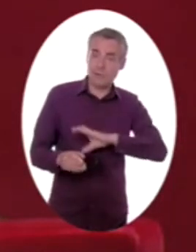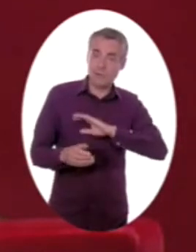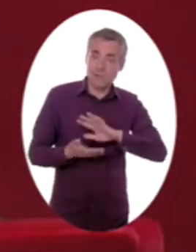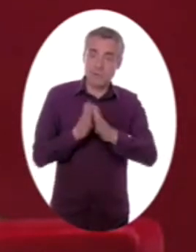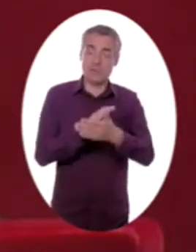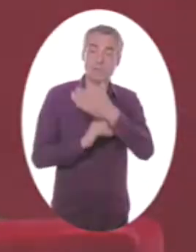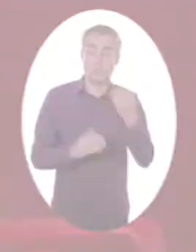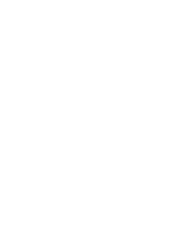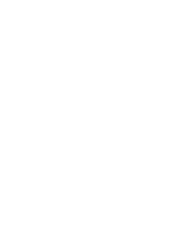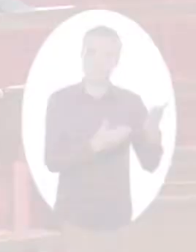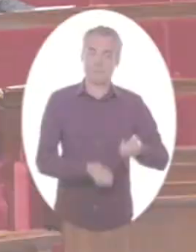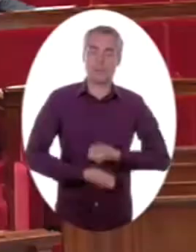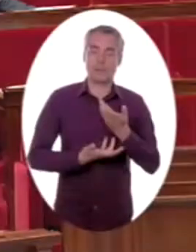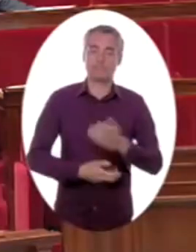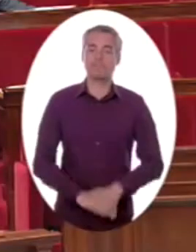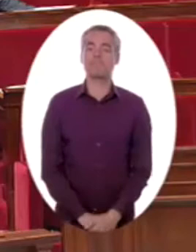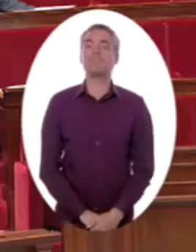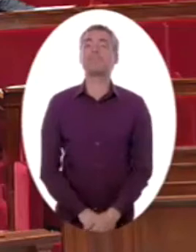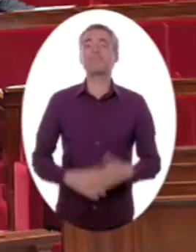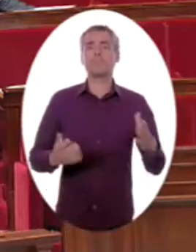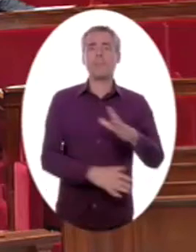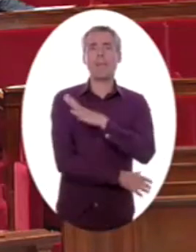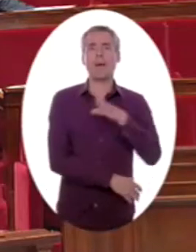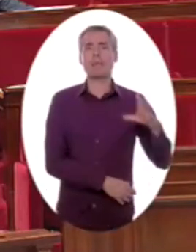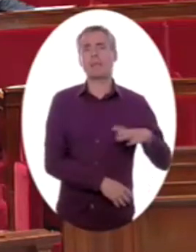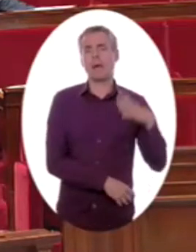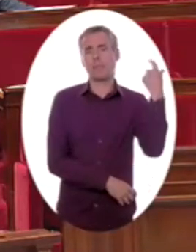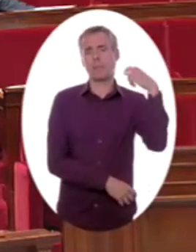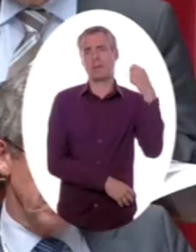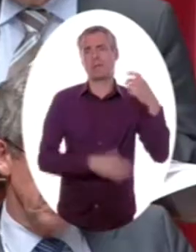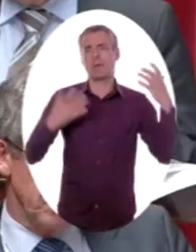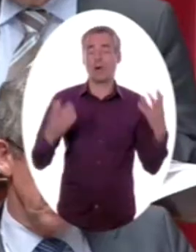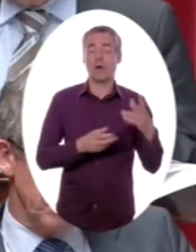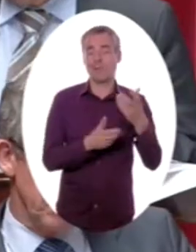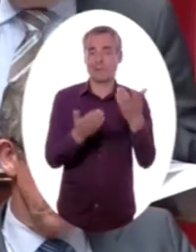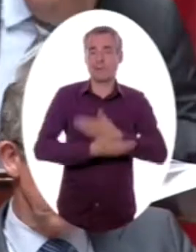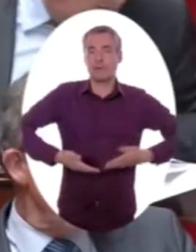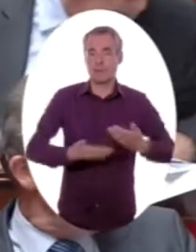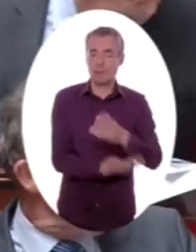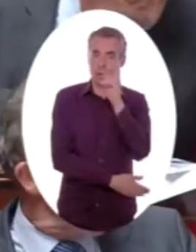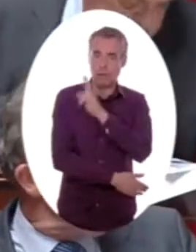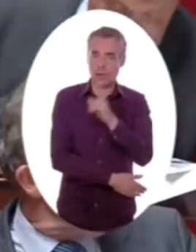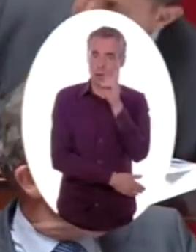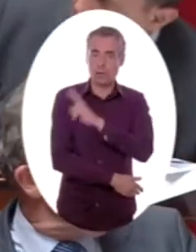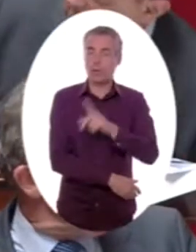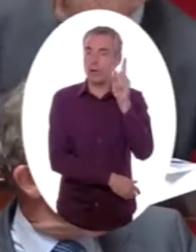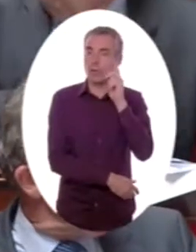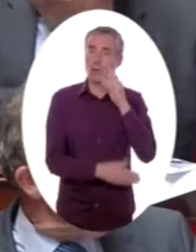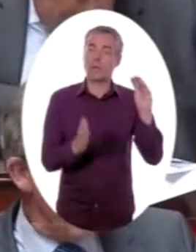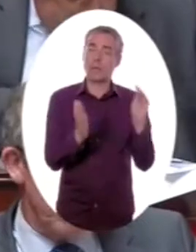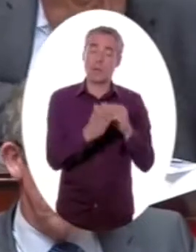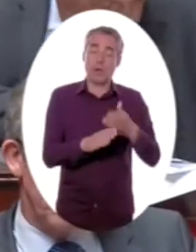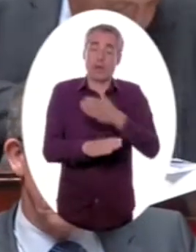la démocratie. Oui, Madame le Président, je voudrais quand même souligner le comique de la situation. Dans l'amendement